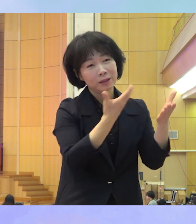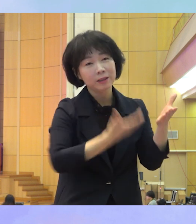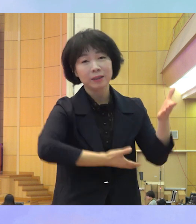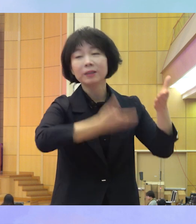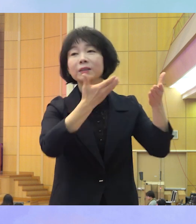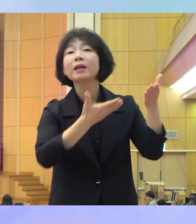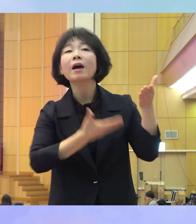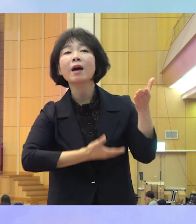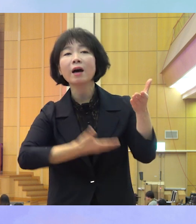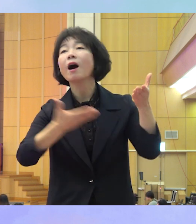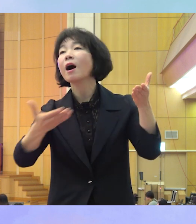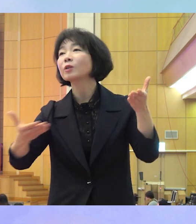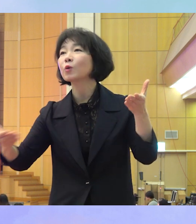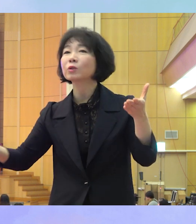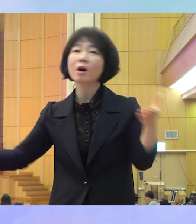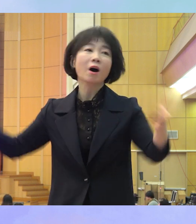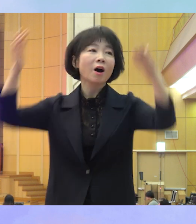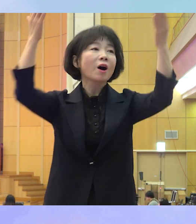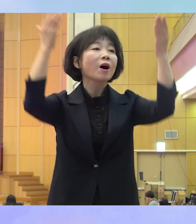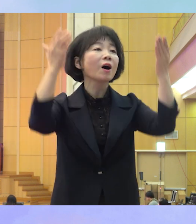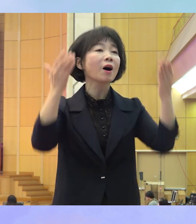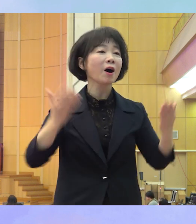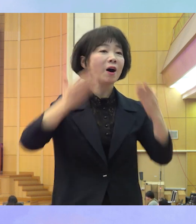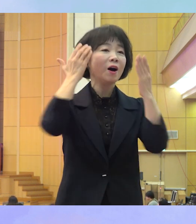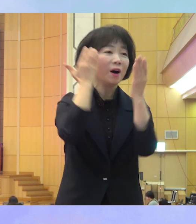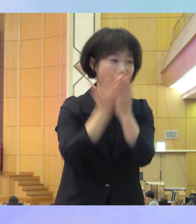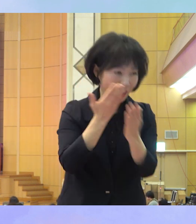물 흐르게